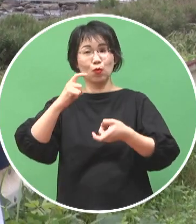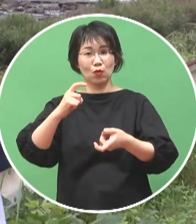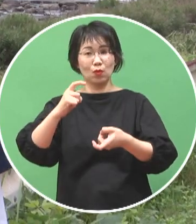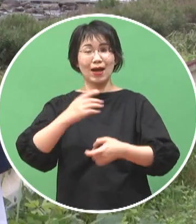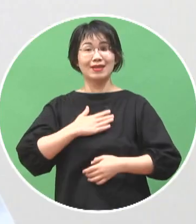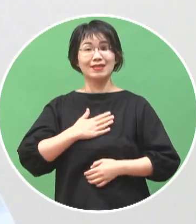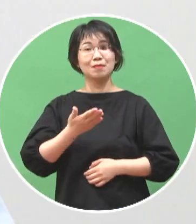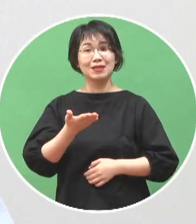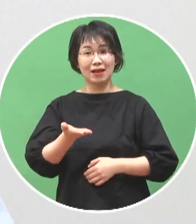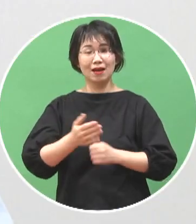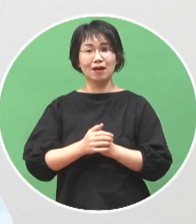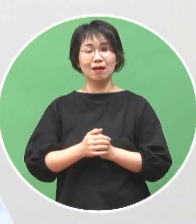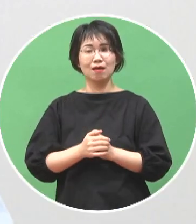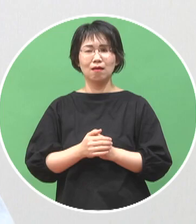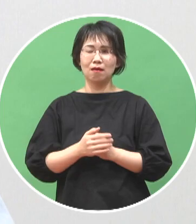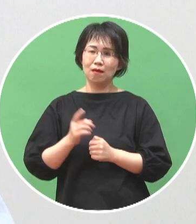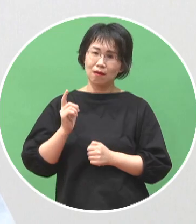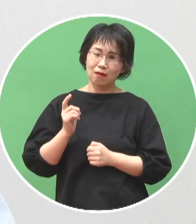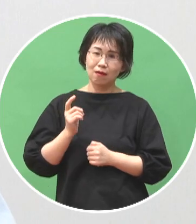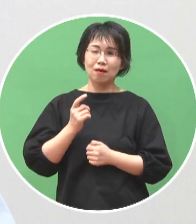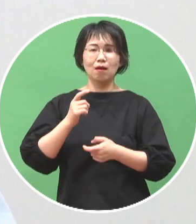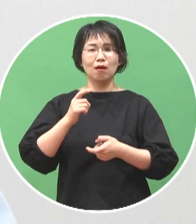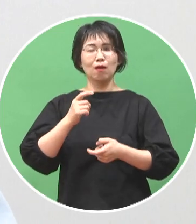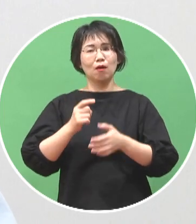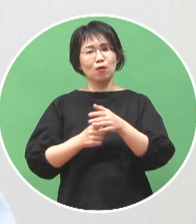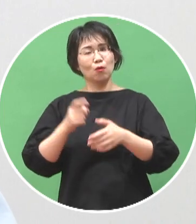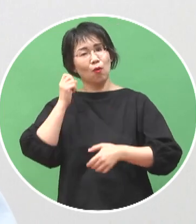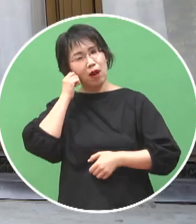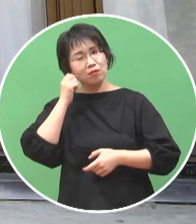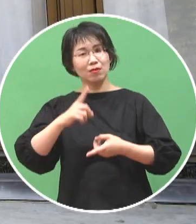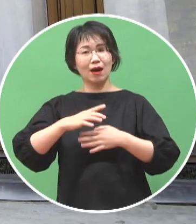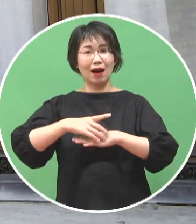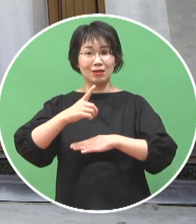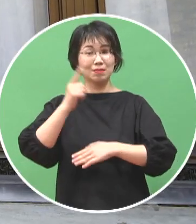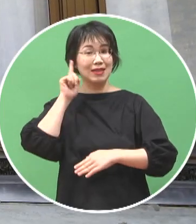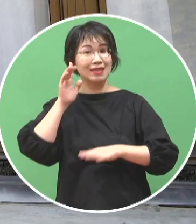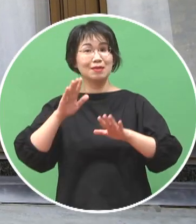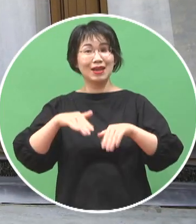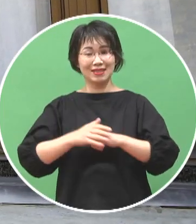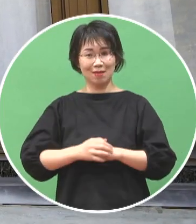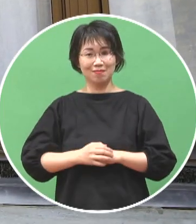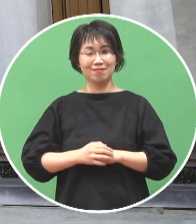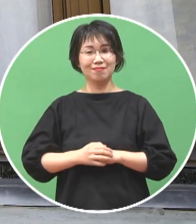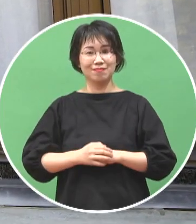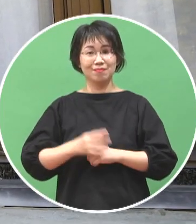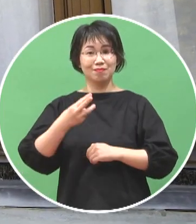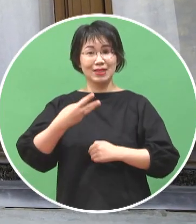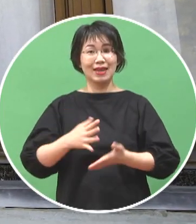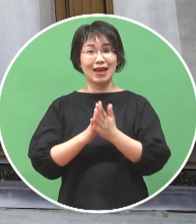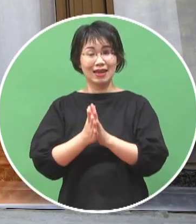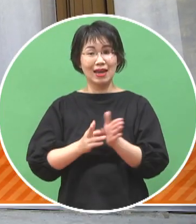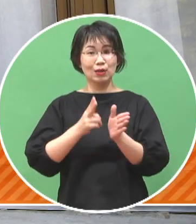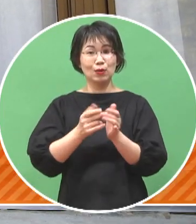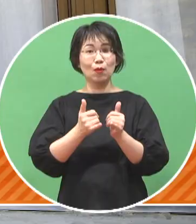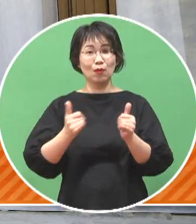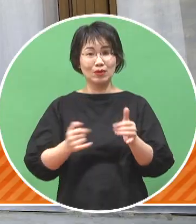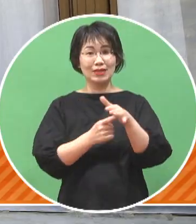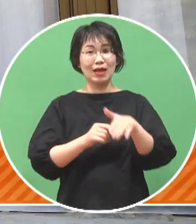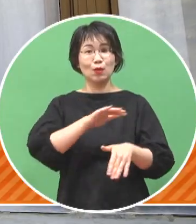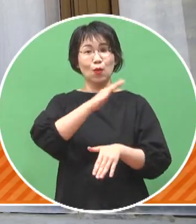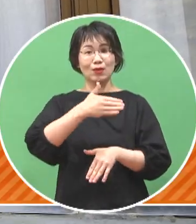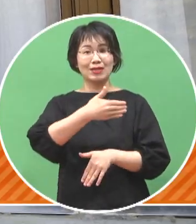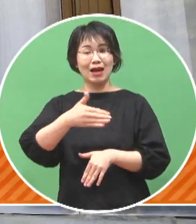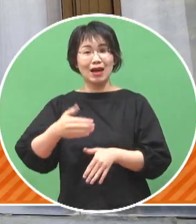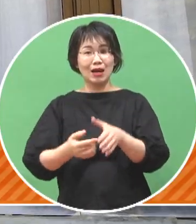ですか？ いえ、農泊というのは初めて聞きました。 三重県では旅行者に農産漁村